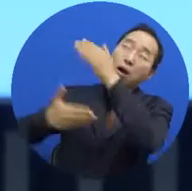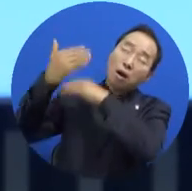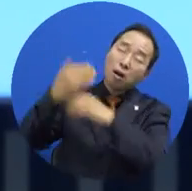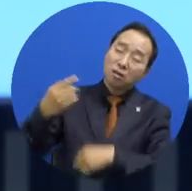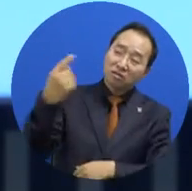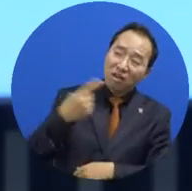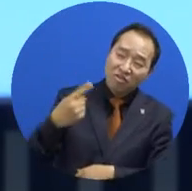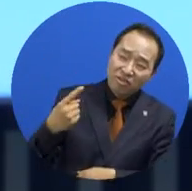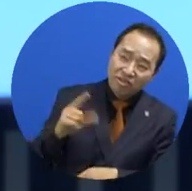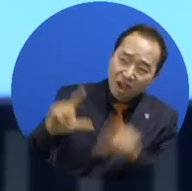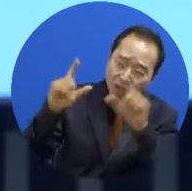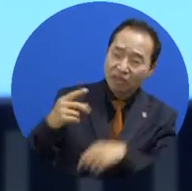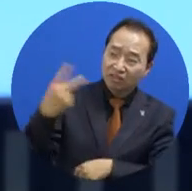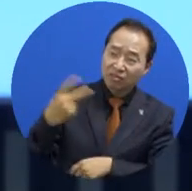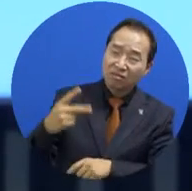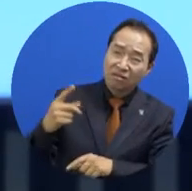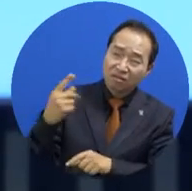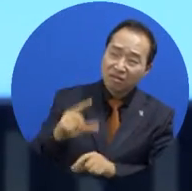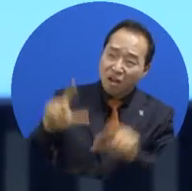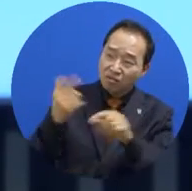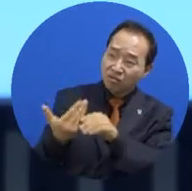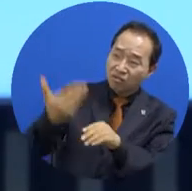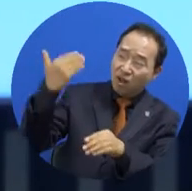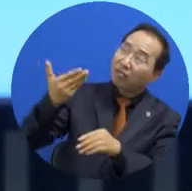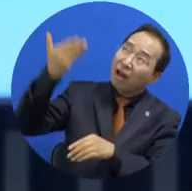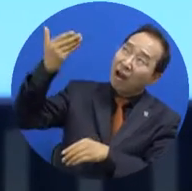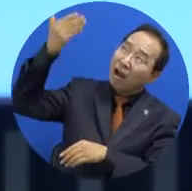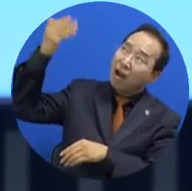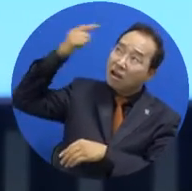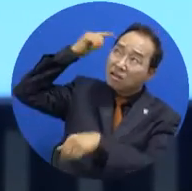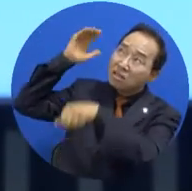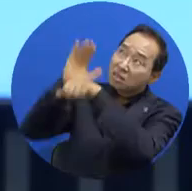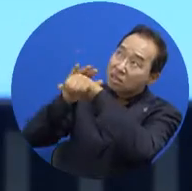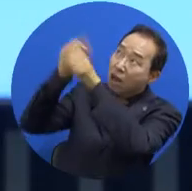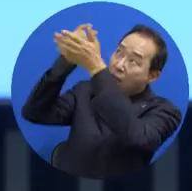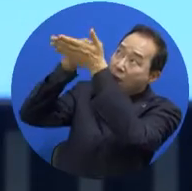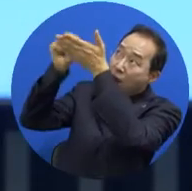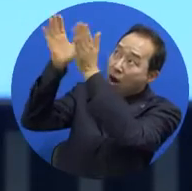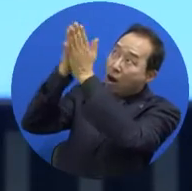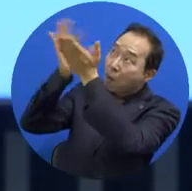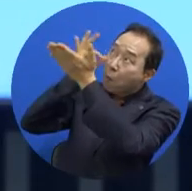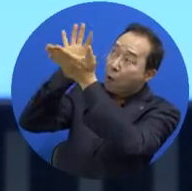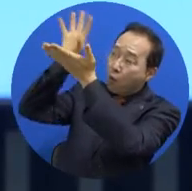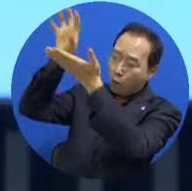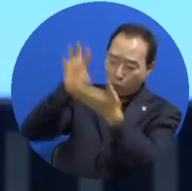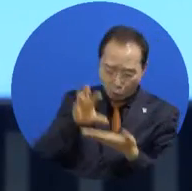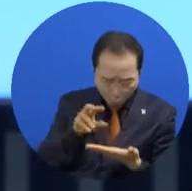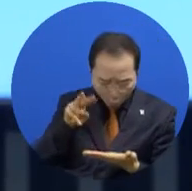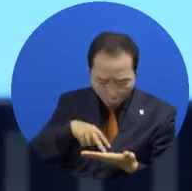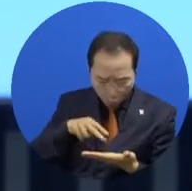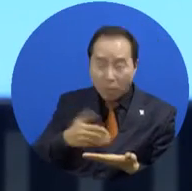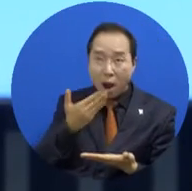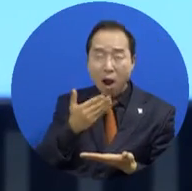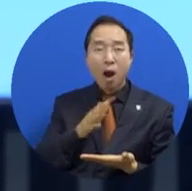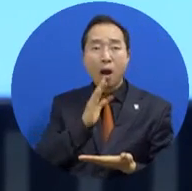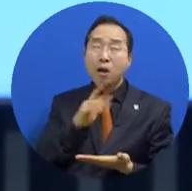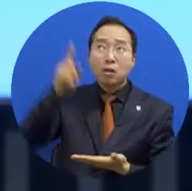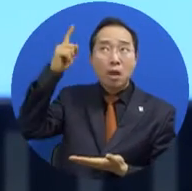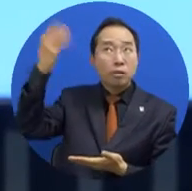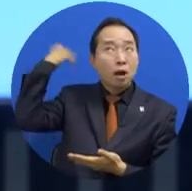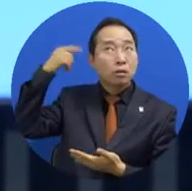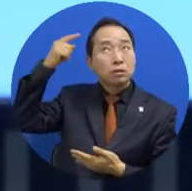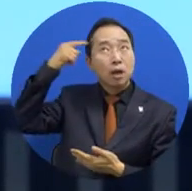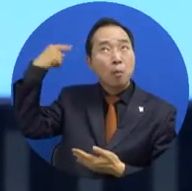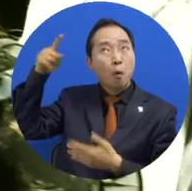그런 인류의 지혜를 그냥 지금 접할 수 있게 된 거예요. 이 생각을 하면 소름